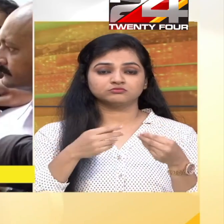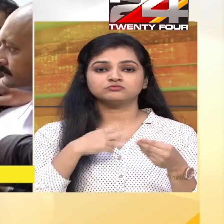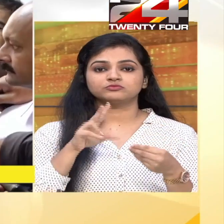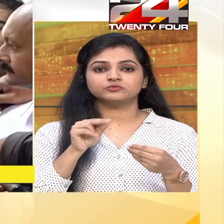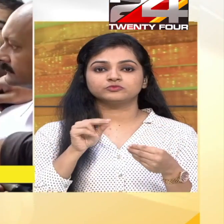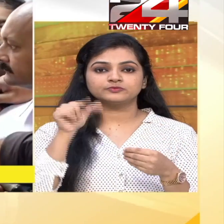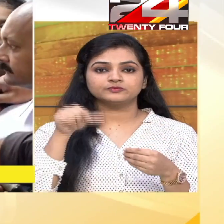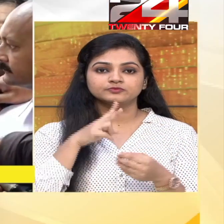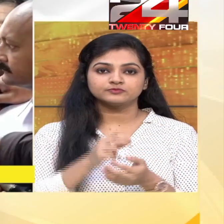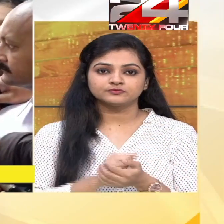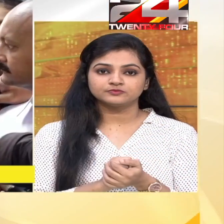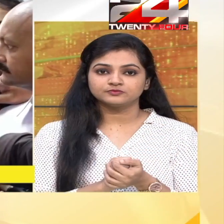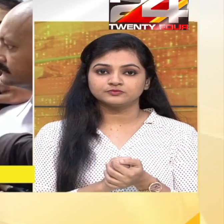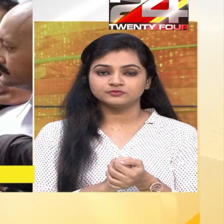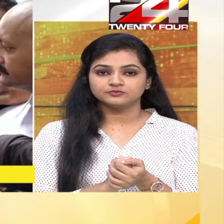മുതിർന്നില്ല.